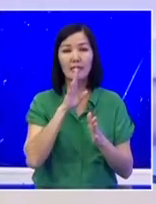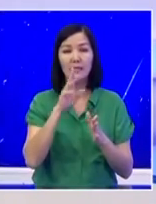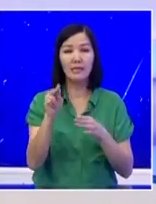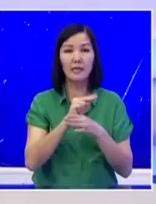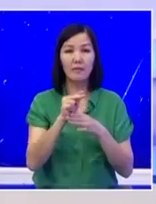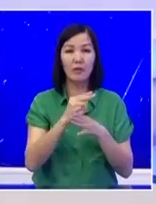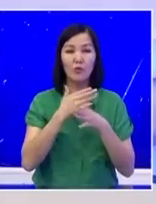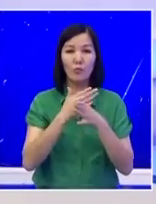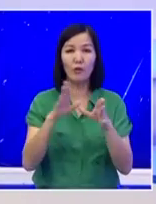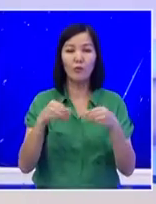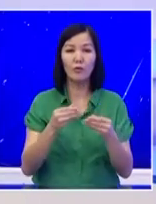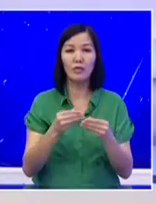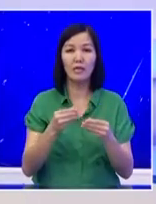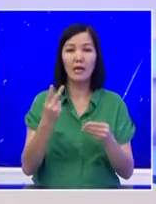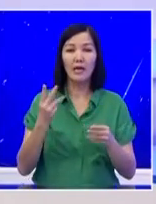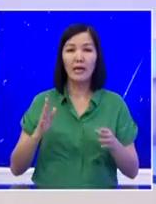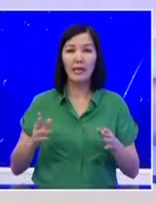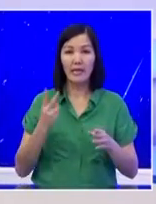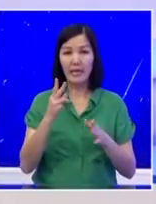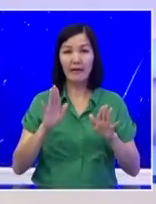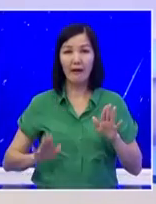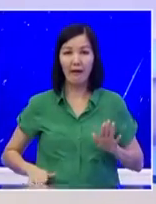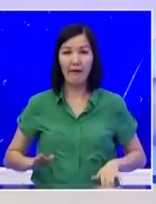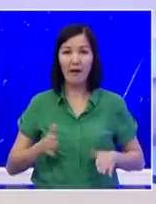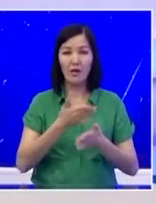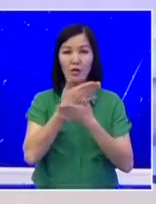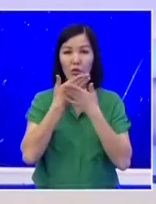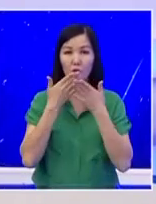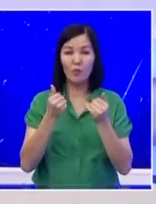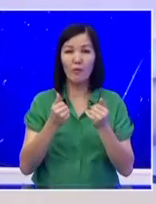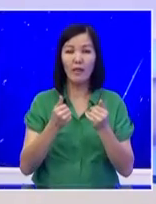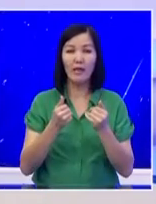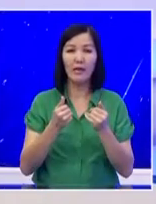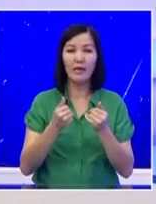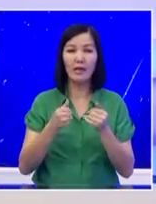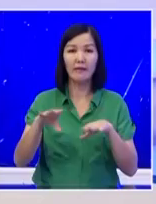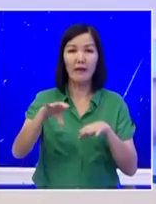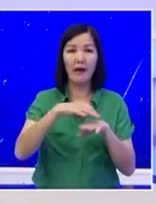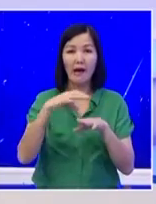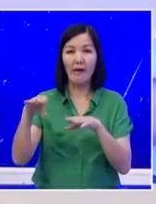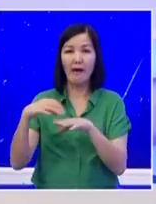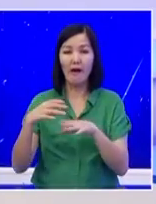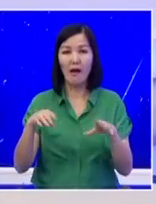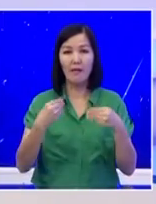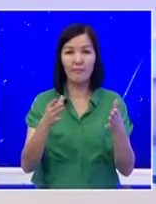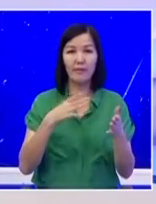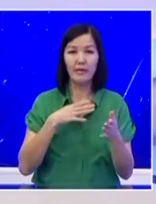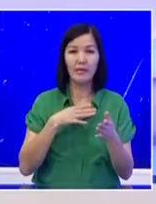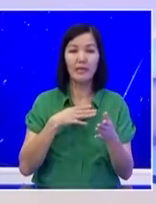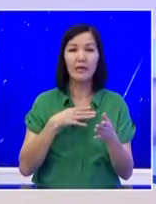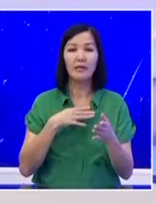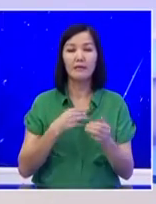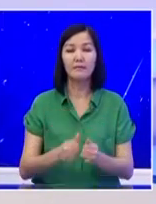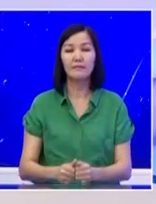аяғы кеміс сәбиге протез алып берген. Жалпы бұл волонтерлар қозғалысы бірнеше жылдан бері мұқтаж жандарға үміт сыйлап